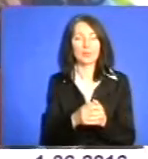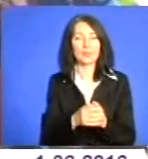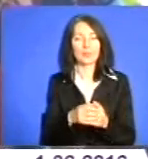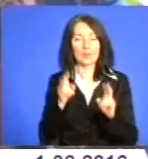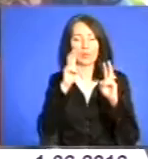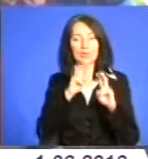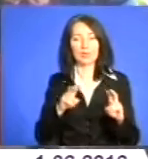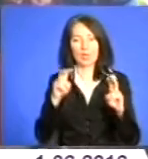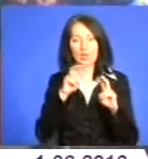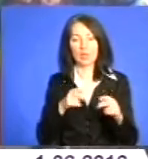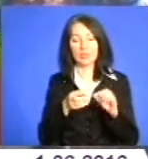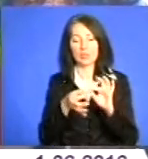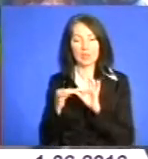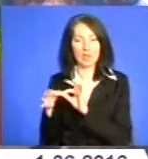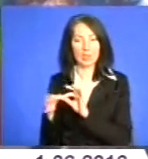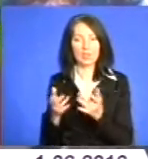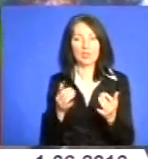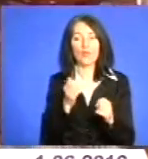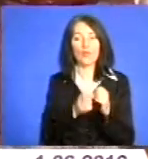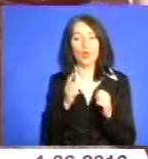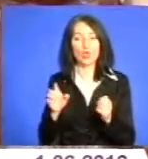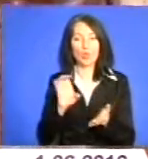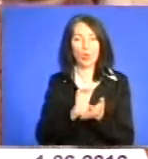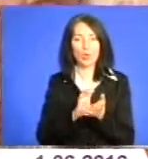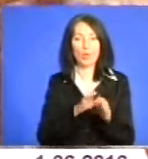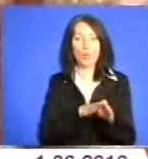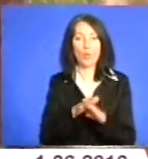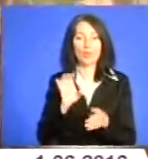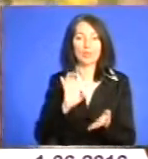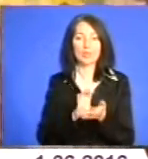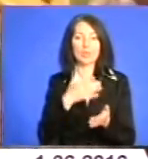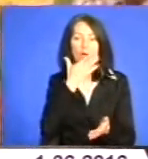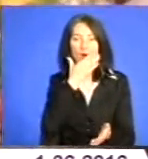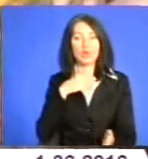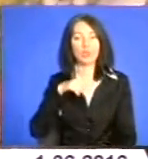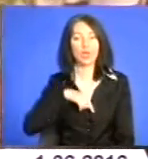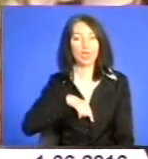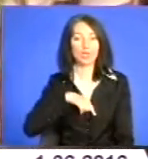Розглядаєш детальніше, а ще в кожному кухлику повна чаша гарного настрою.